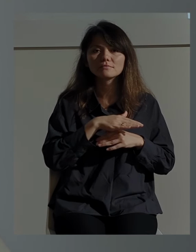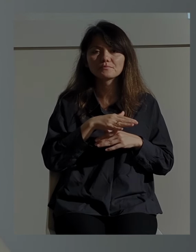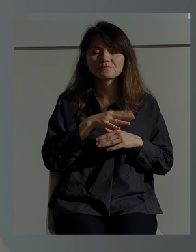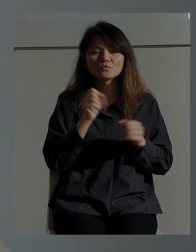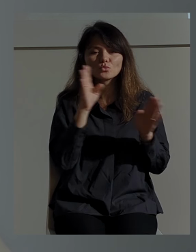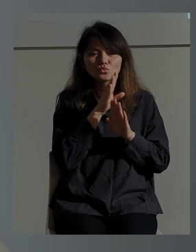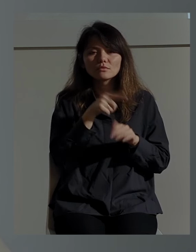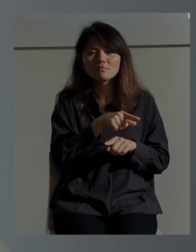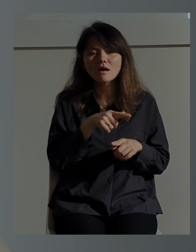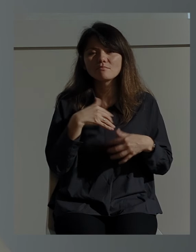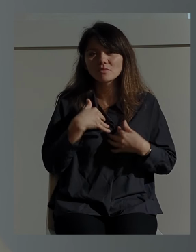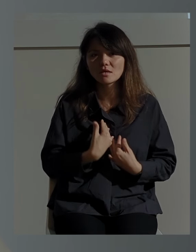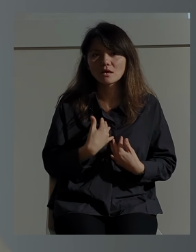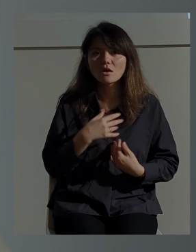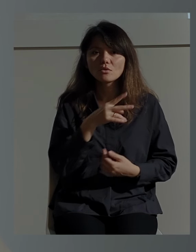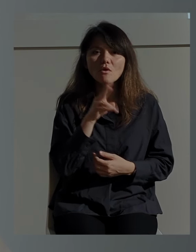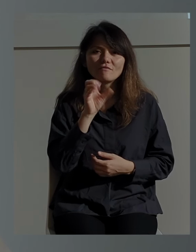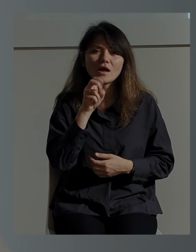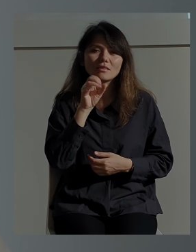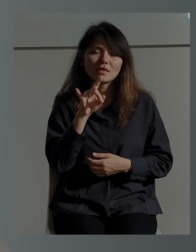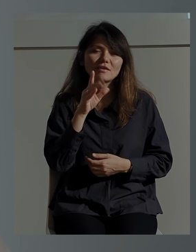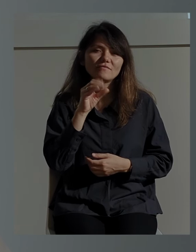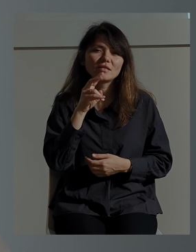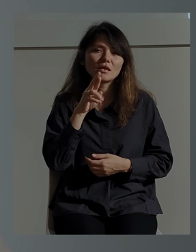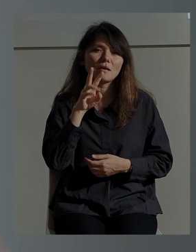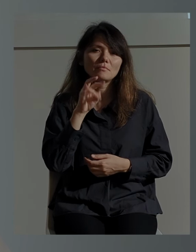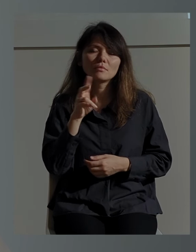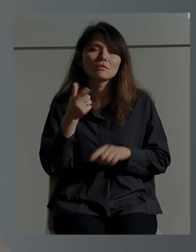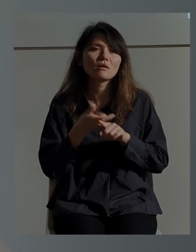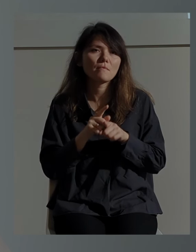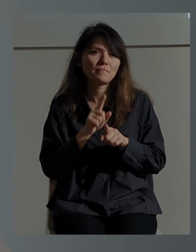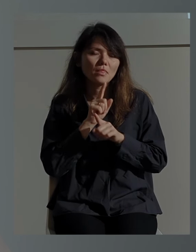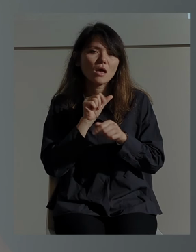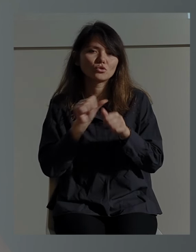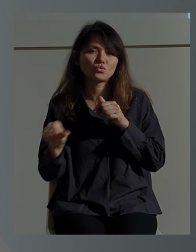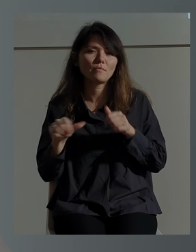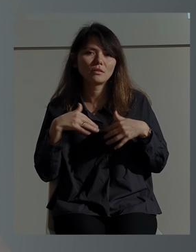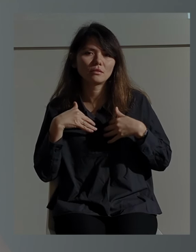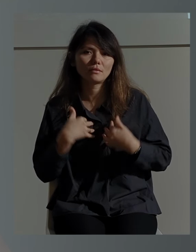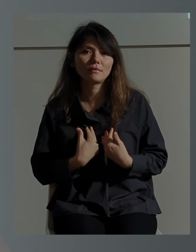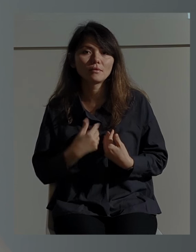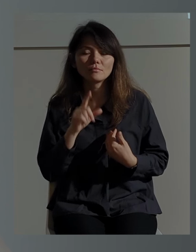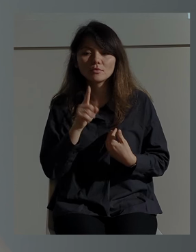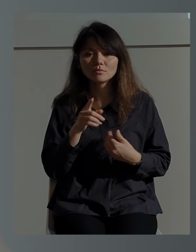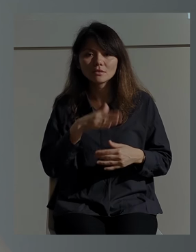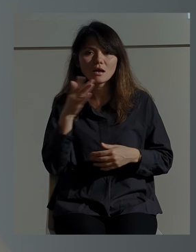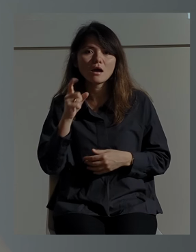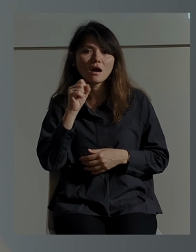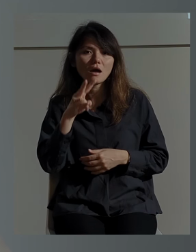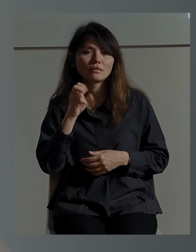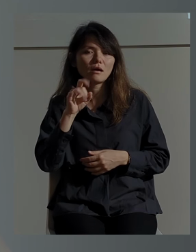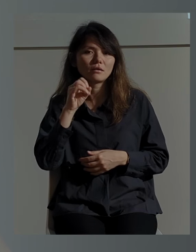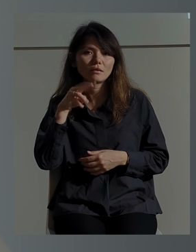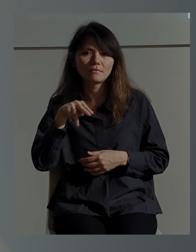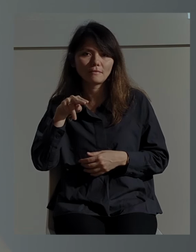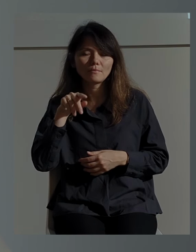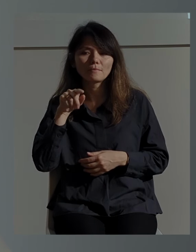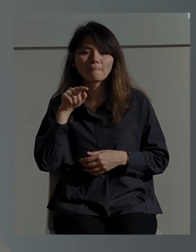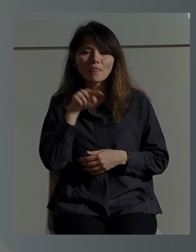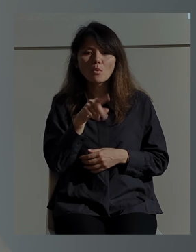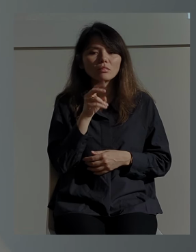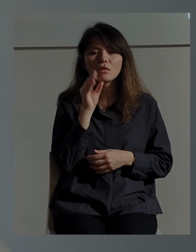всех трагическая но у Вольтера беньямина Она наверное особенно трагическая потому что он в отличие от нашего следующего героя Ханна арент не успел